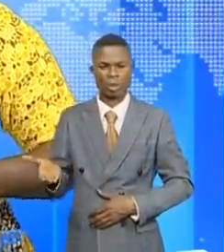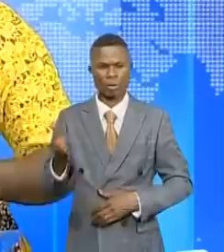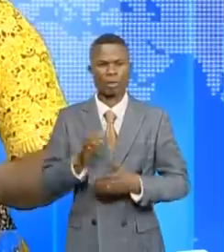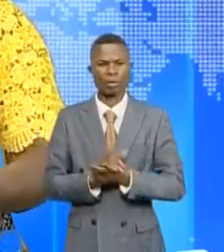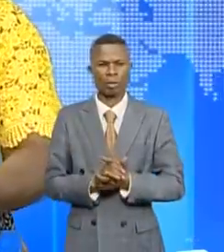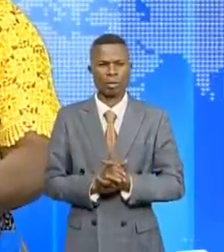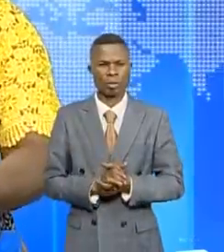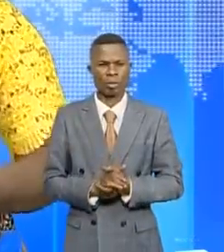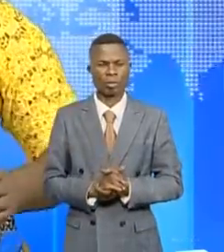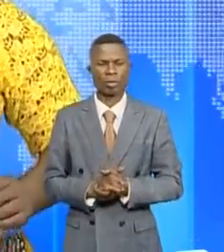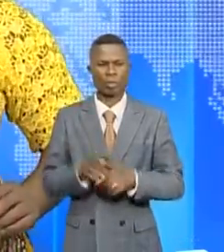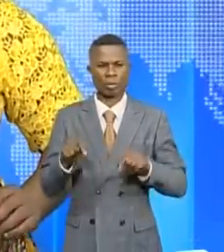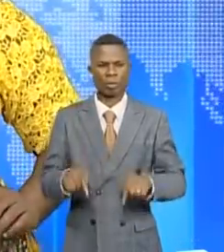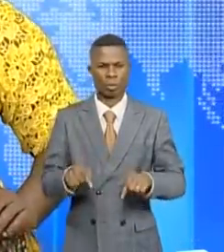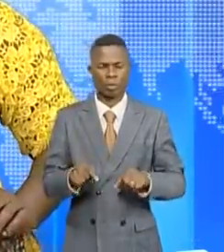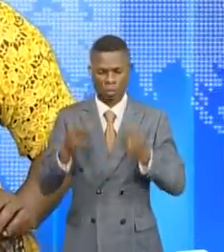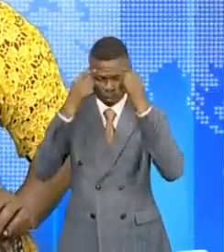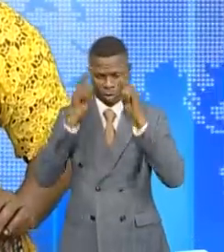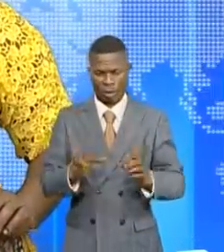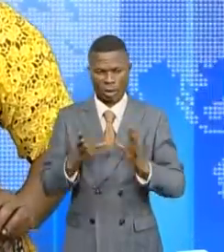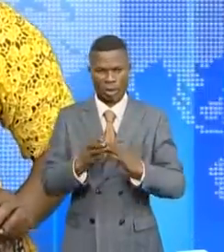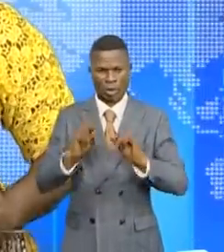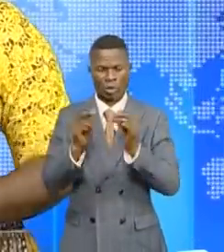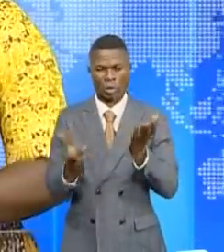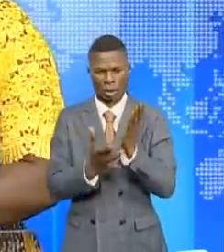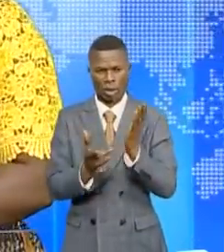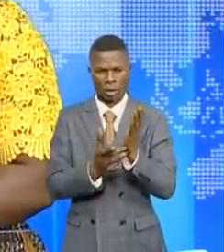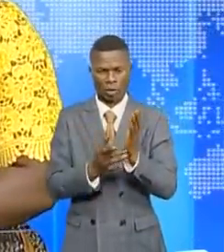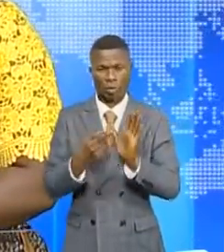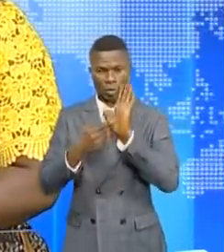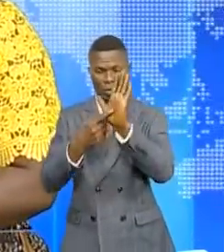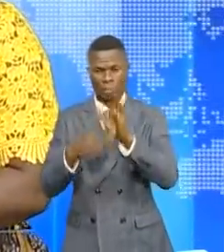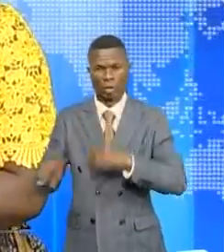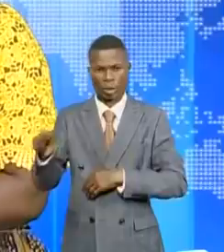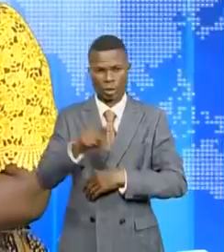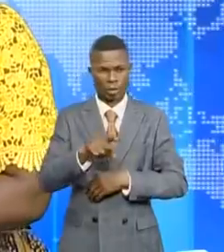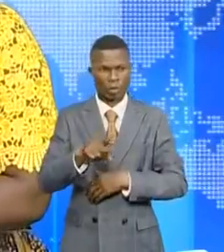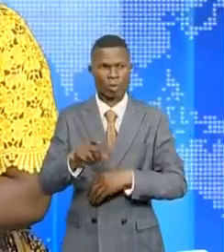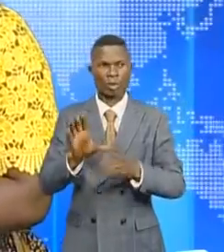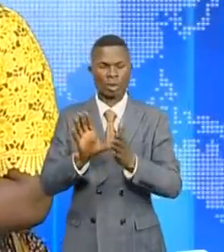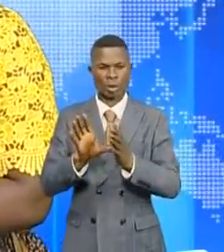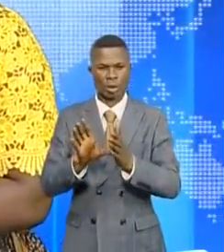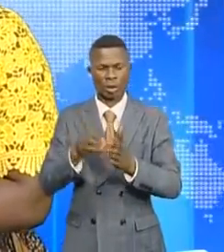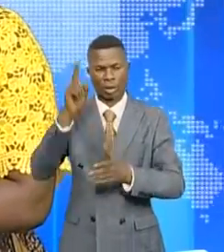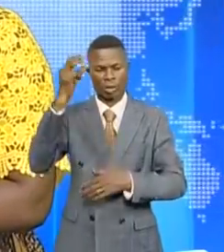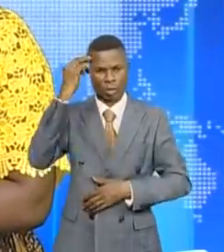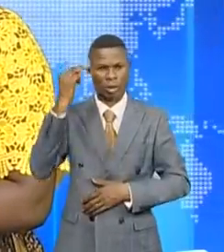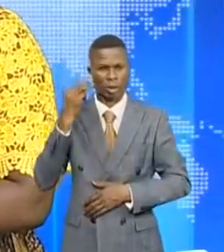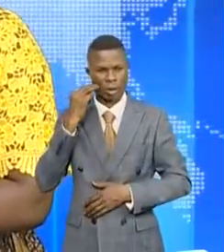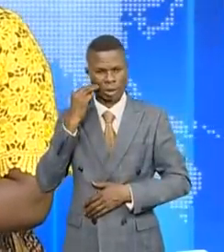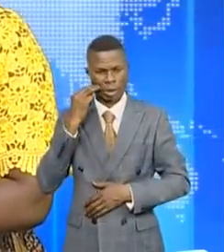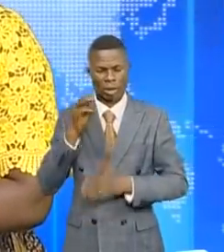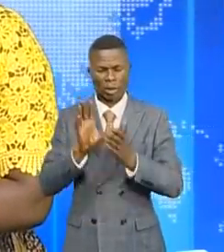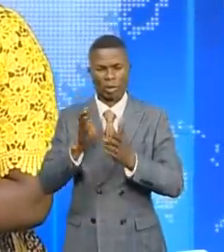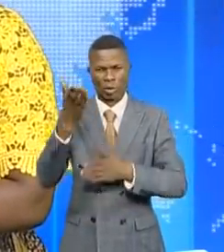Tshilombo. Et si nous sommes en accord avec la réalisation, nous pouvons vous proposer ces reportages du Premier ministre Samalou